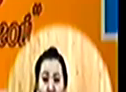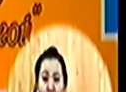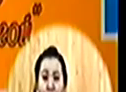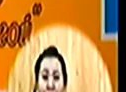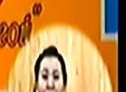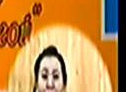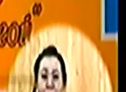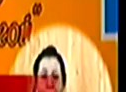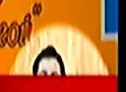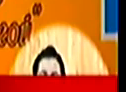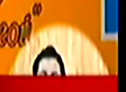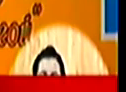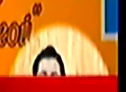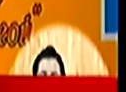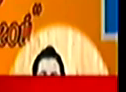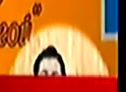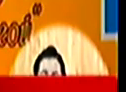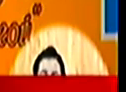Мөн 2019 онд бид